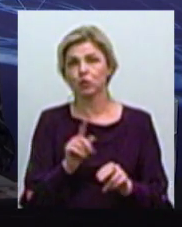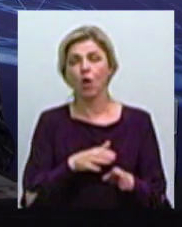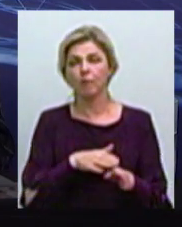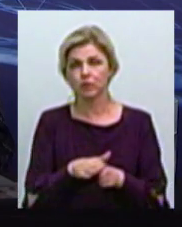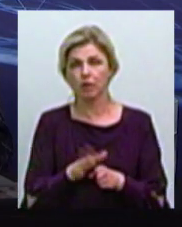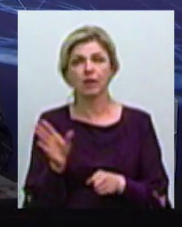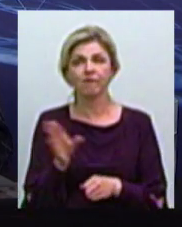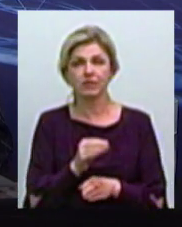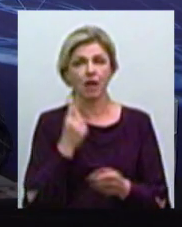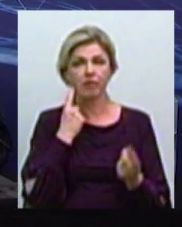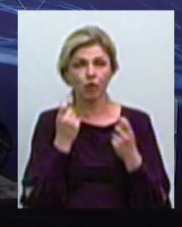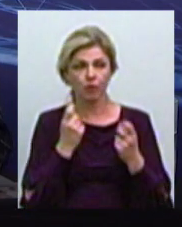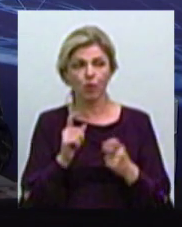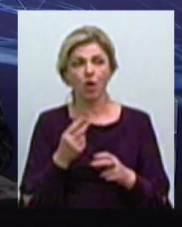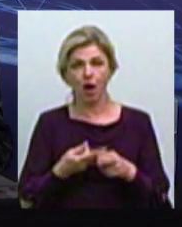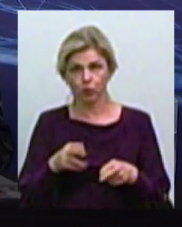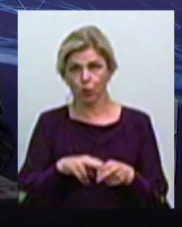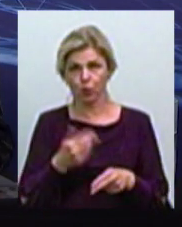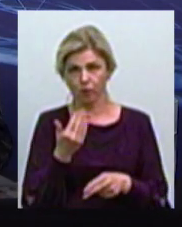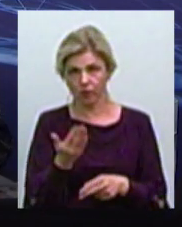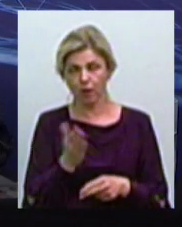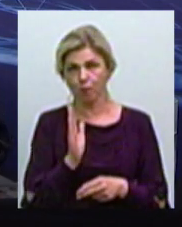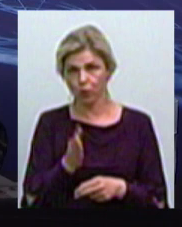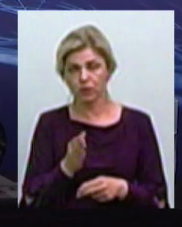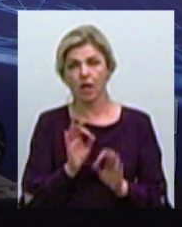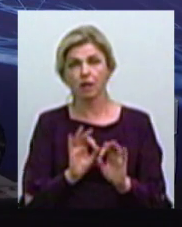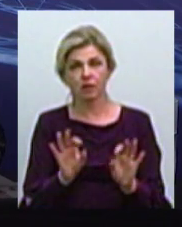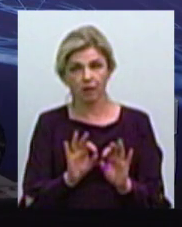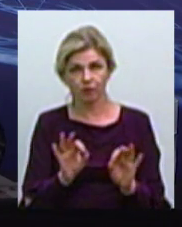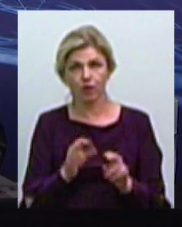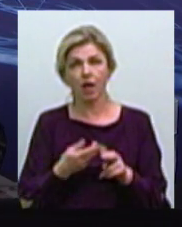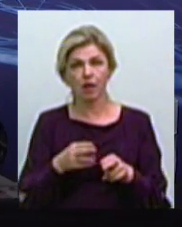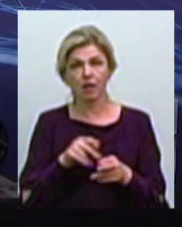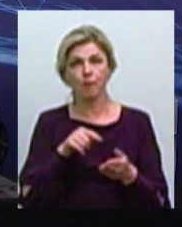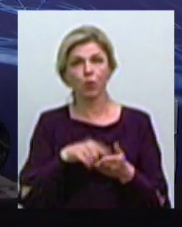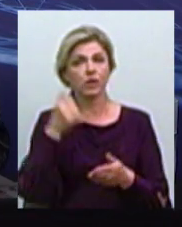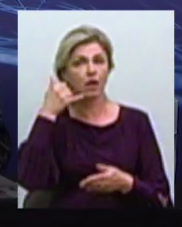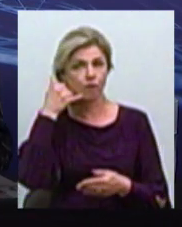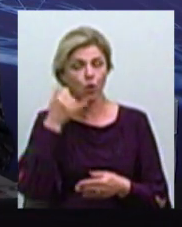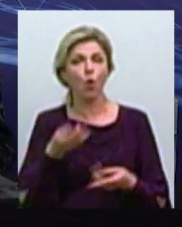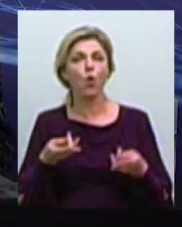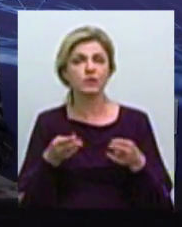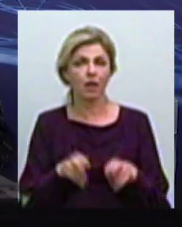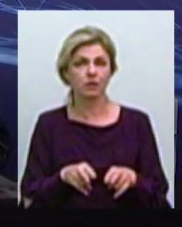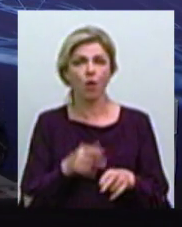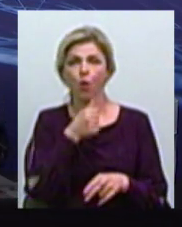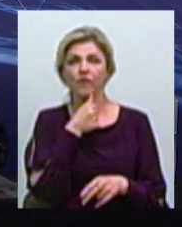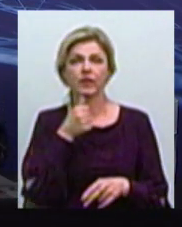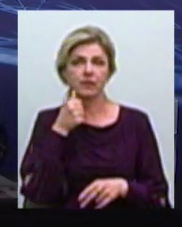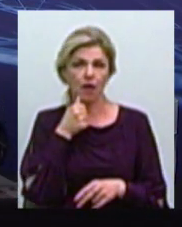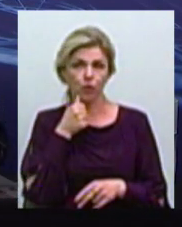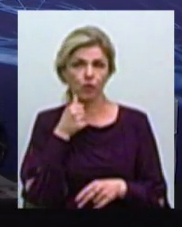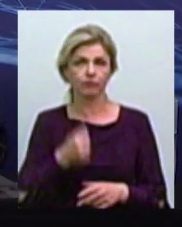абсолютно вся информация, которую вы будете озвучивать по этому телефону, она останется